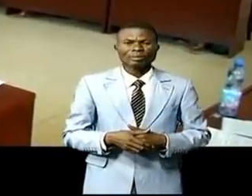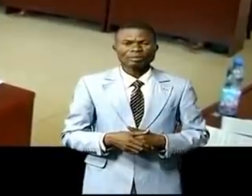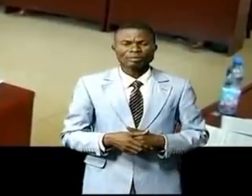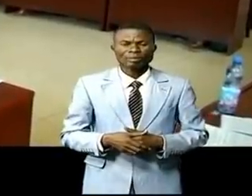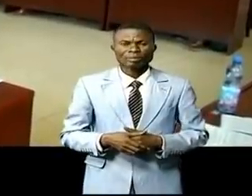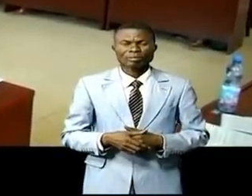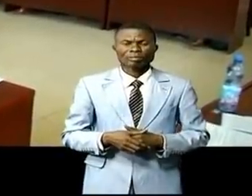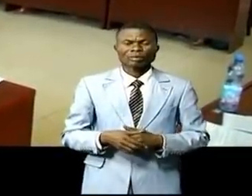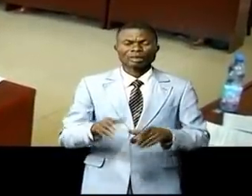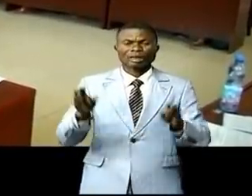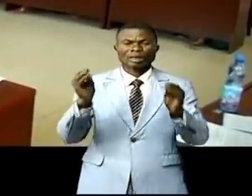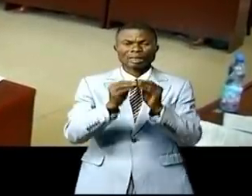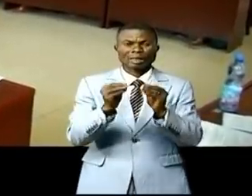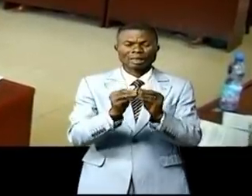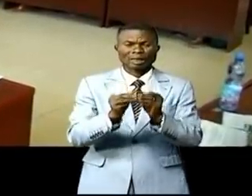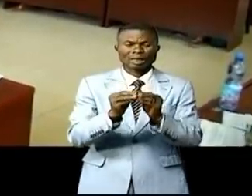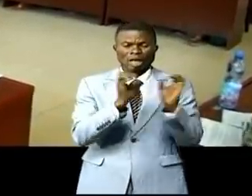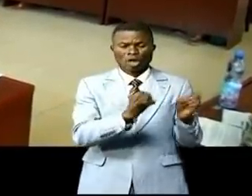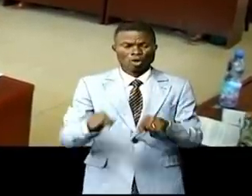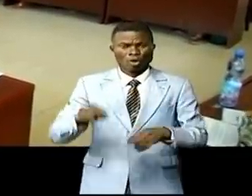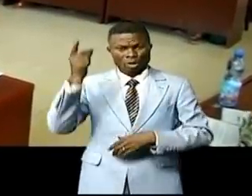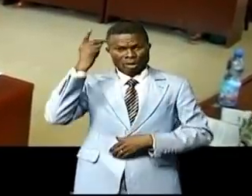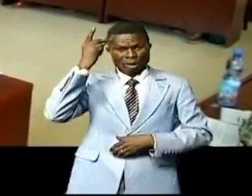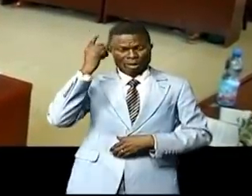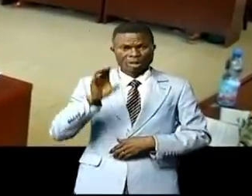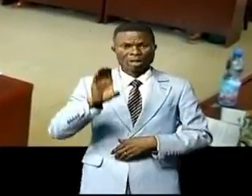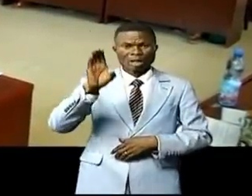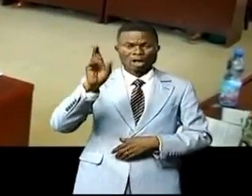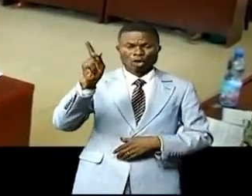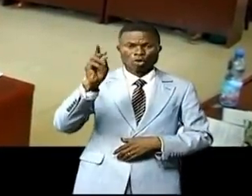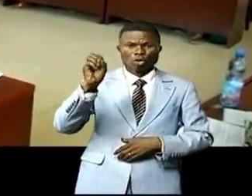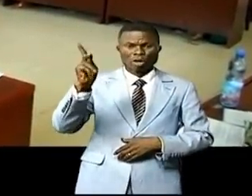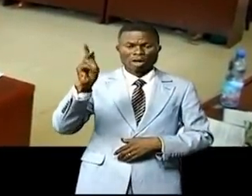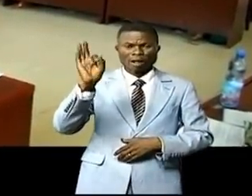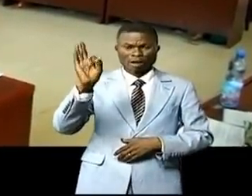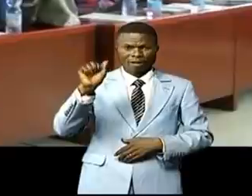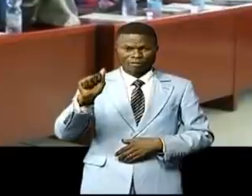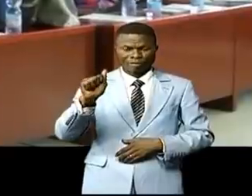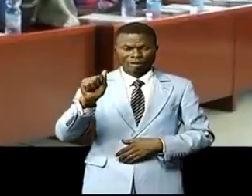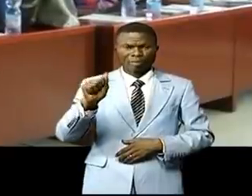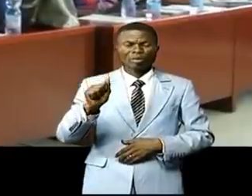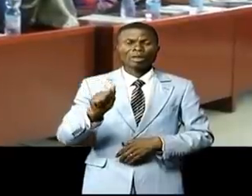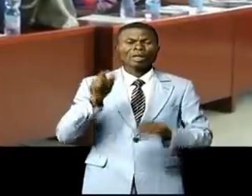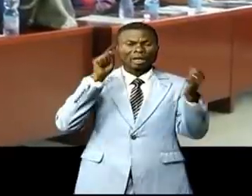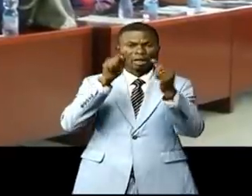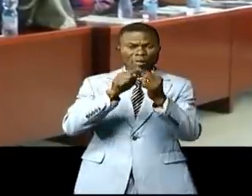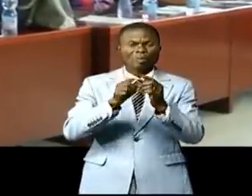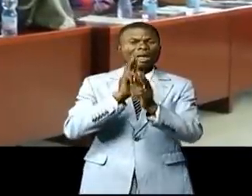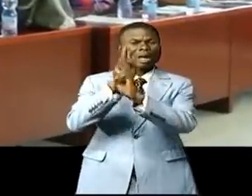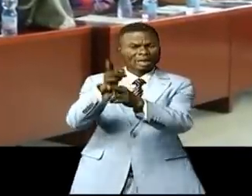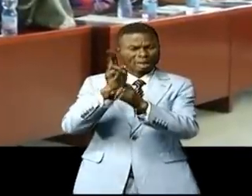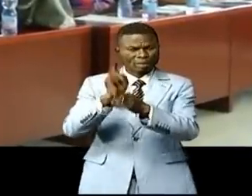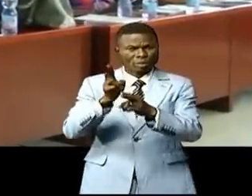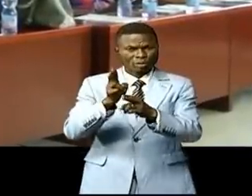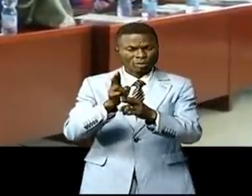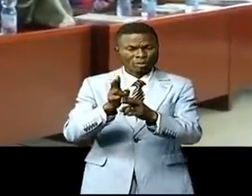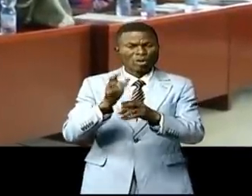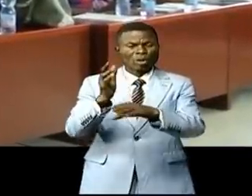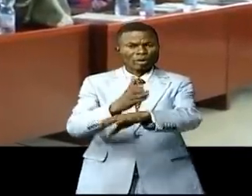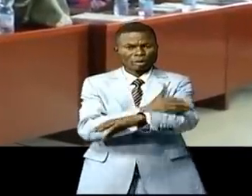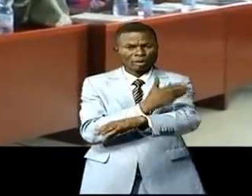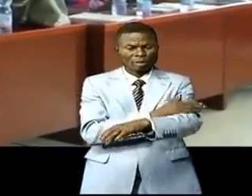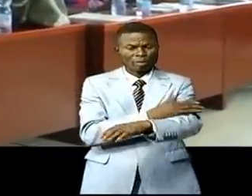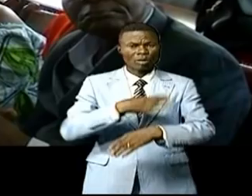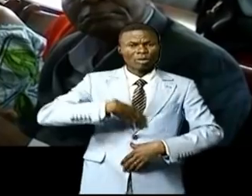Cet atelier organisé à Kinshasa par la COCAFEM Grand Lac avait pour objectif de faire l'état des lieux des avancées